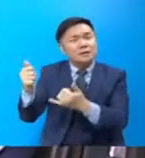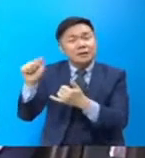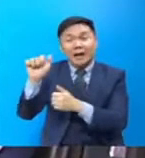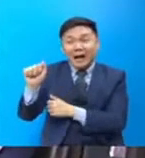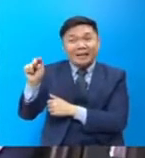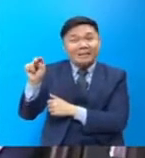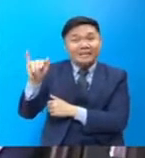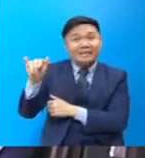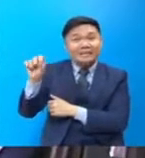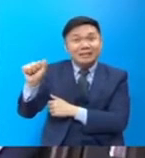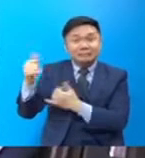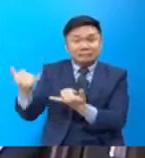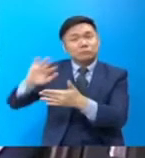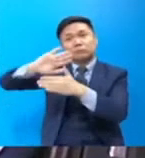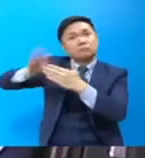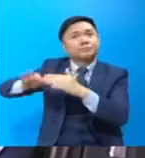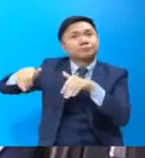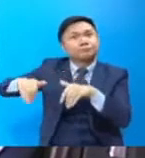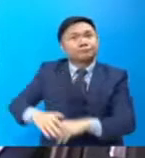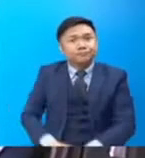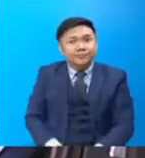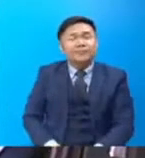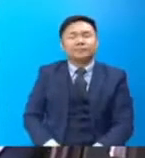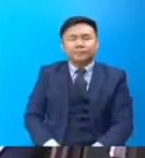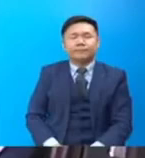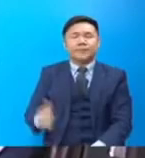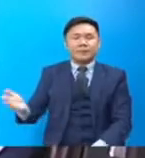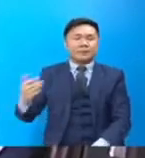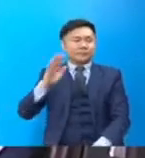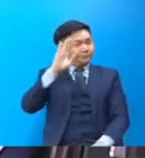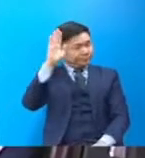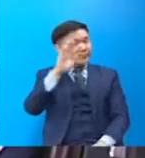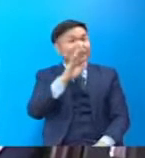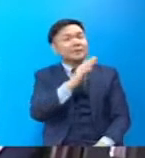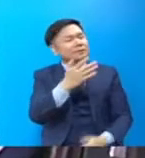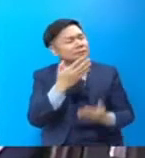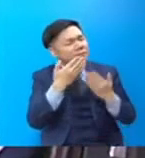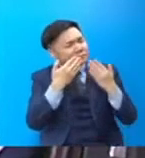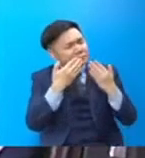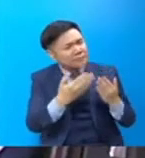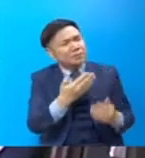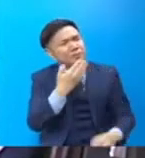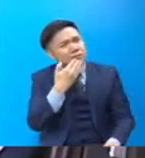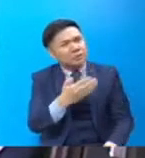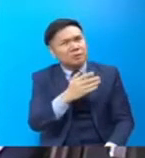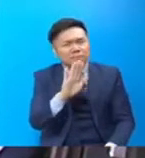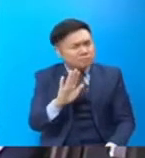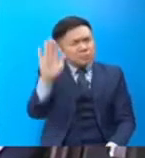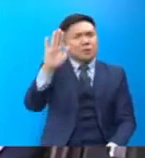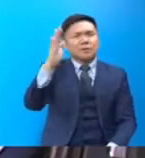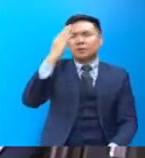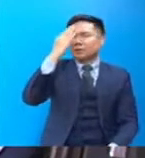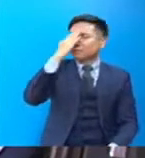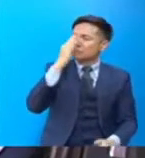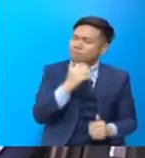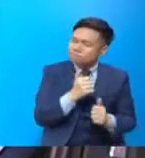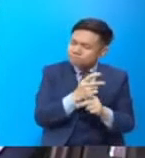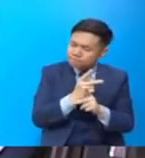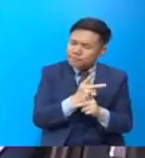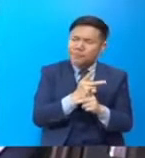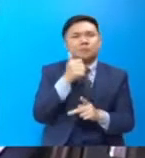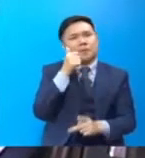Hai Ads saya cuma Kasihlah pada Sabak saya Senate Asmat konon sangat Chanel kepada wanita